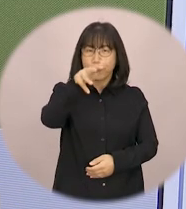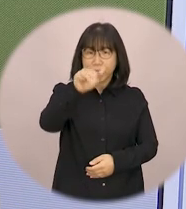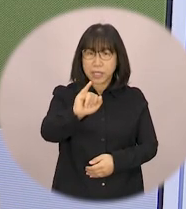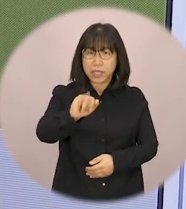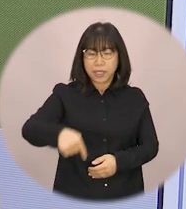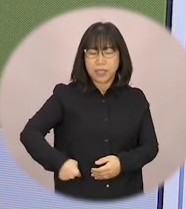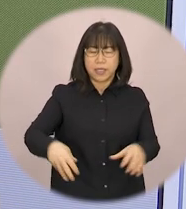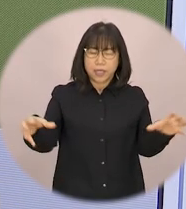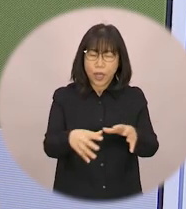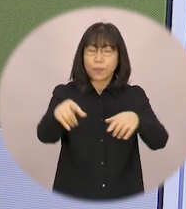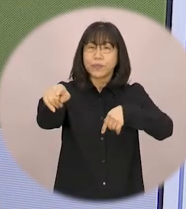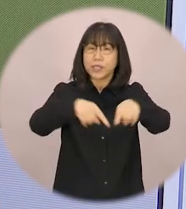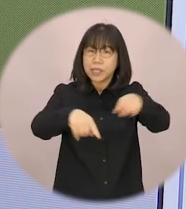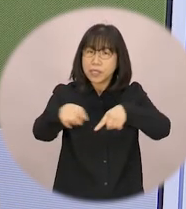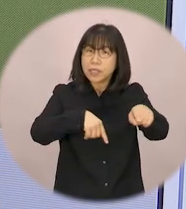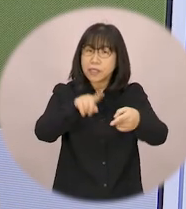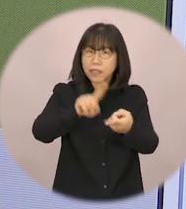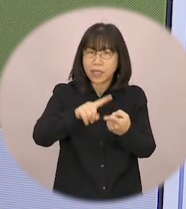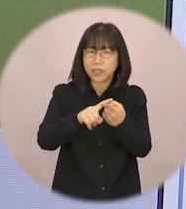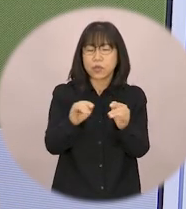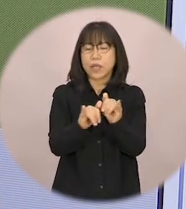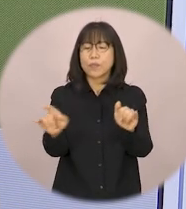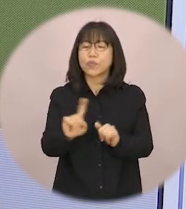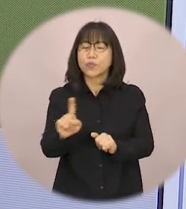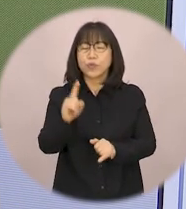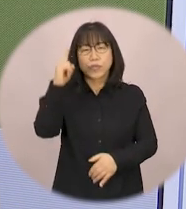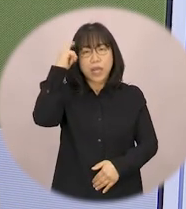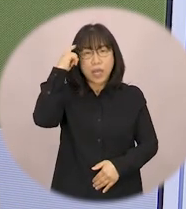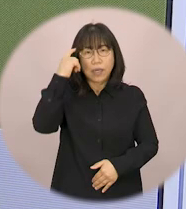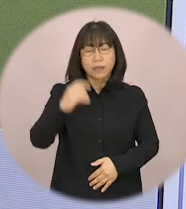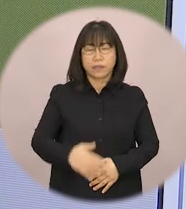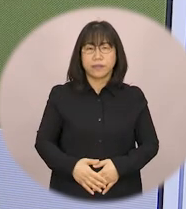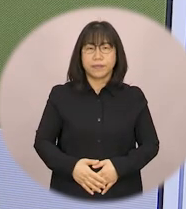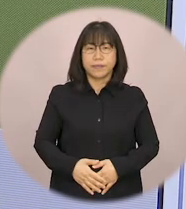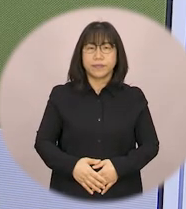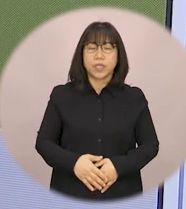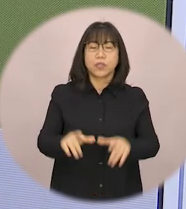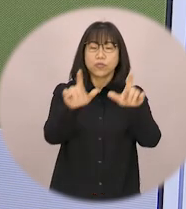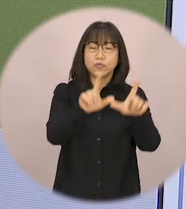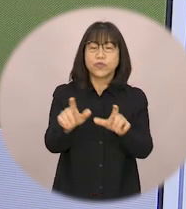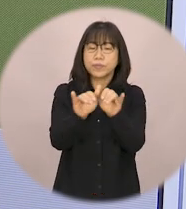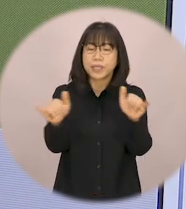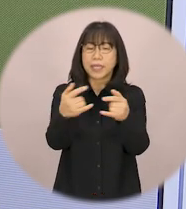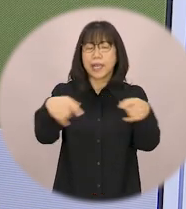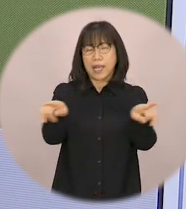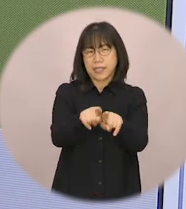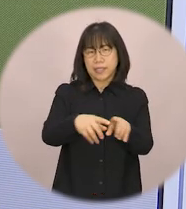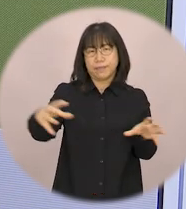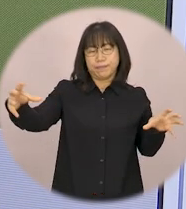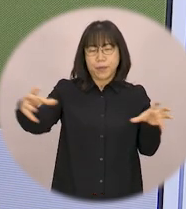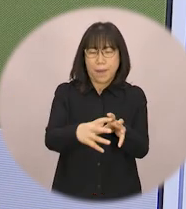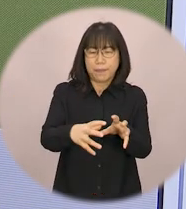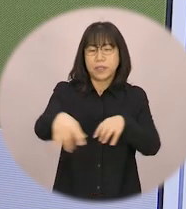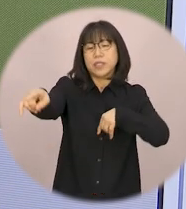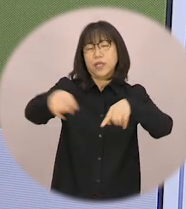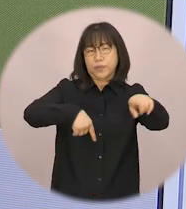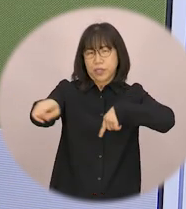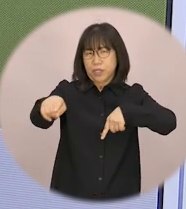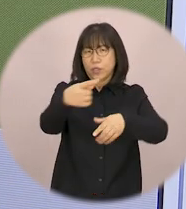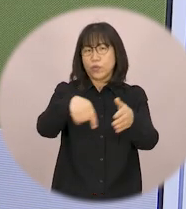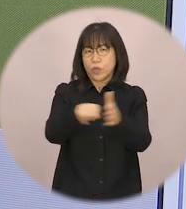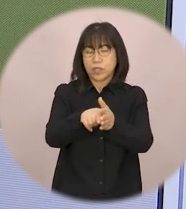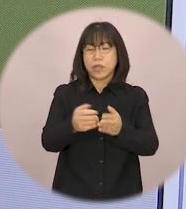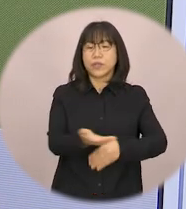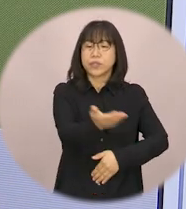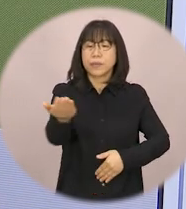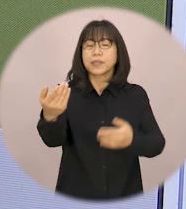떠올리고 어떻게 느낄까요 제 2기로 접어든 강서 협 7을 상징하며 주민들과 함께하는 협 7을 만들기